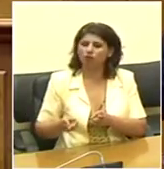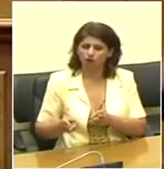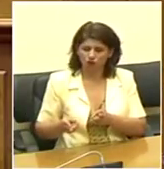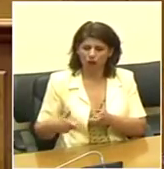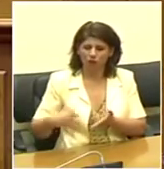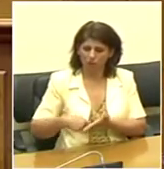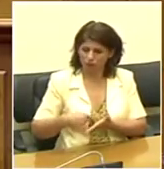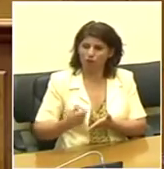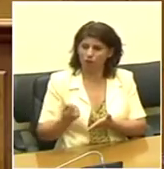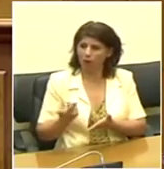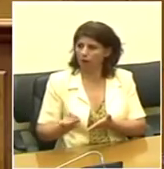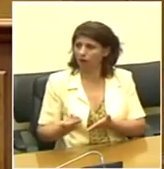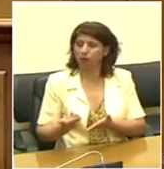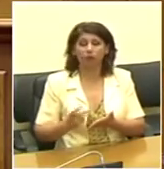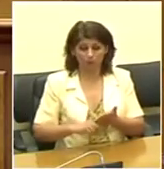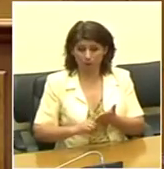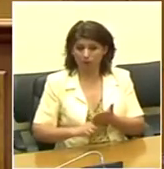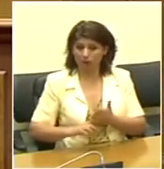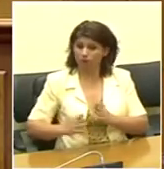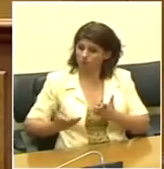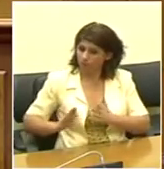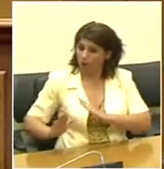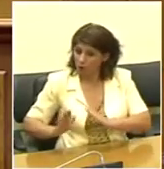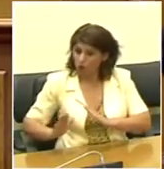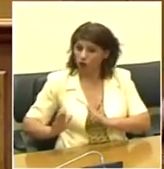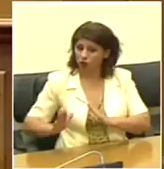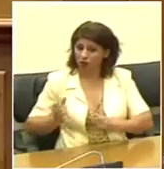πληρώσει πολλά, οπότε πρέπει να την περιποιηθούμε, να τη φροντίσουμε.